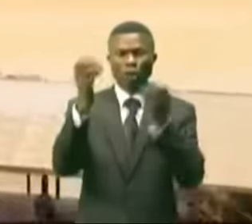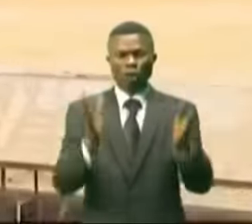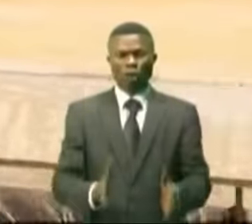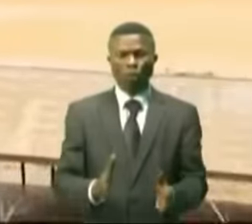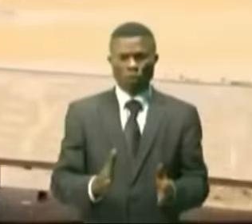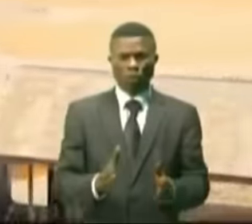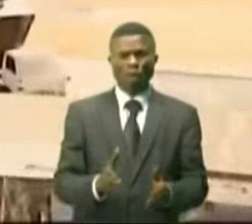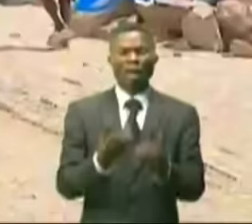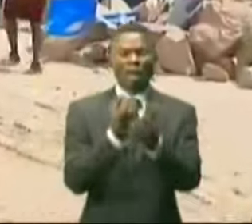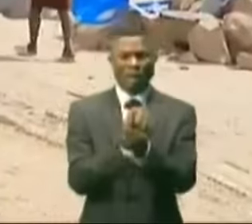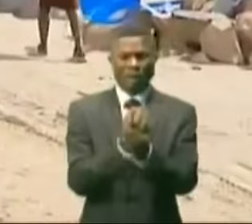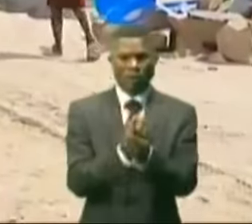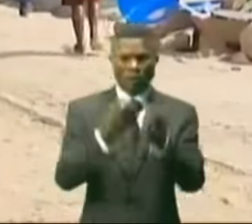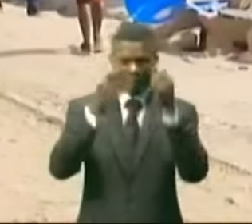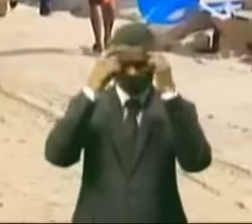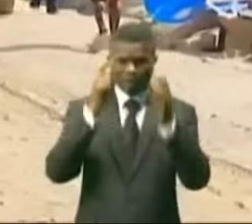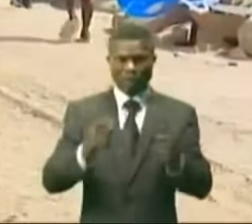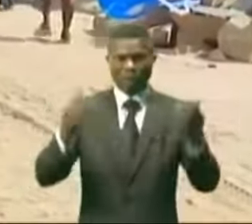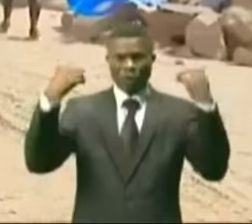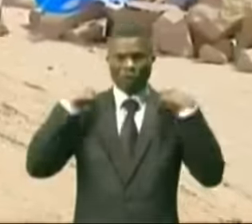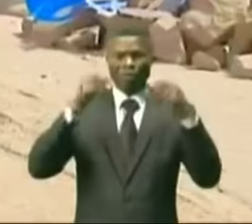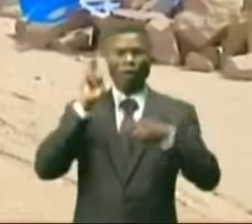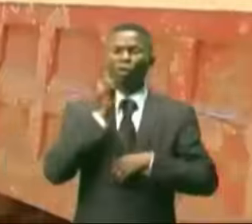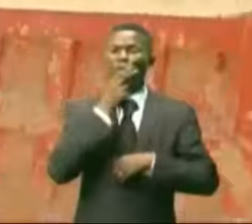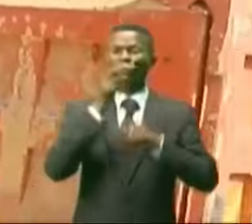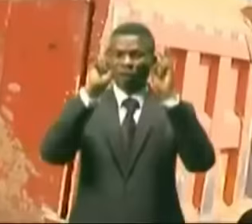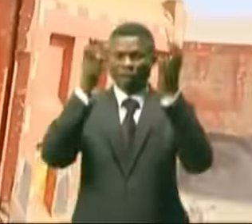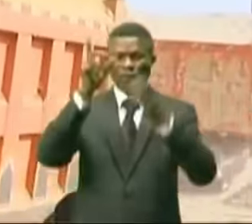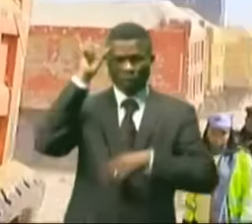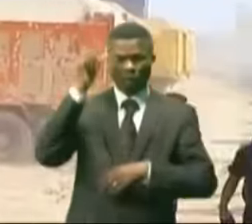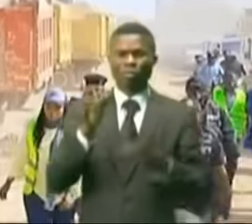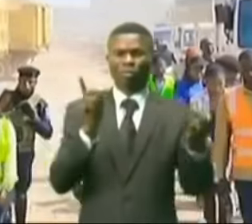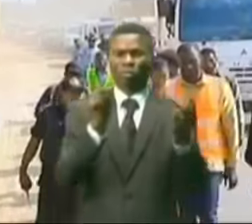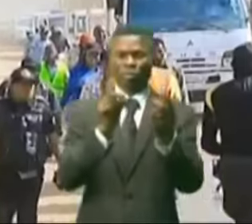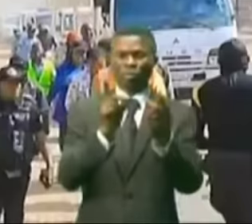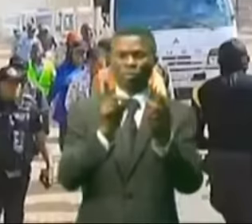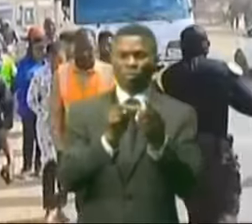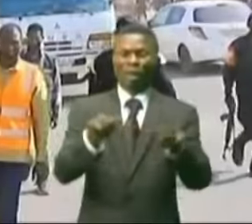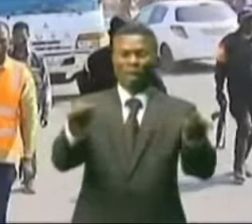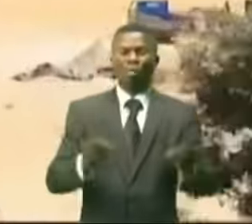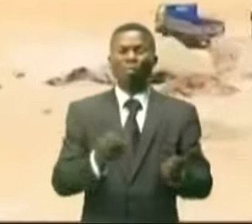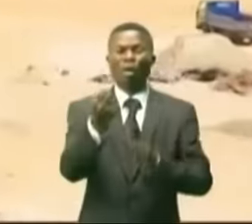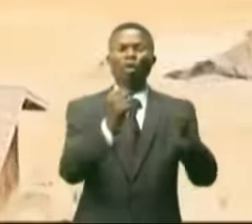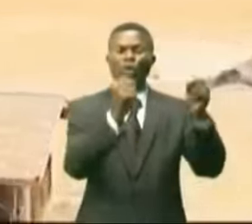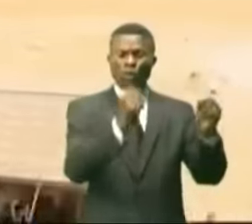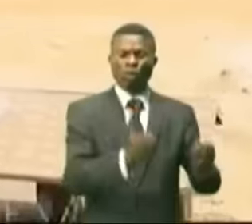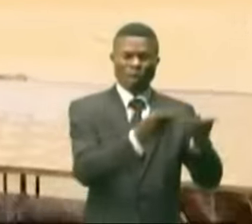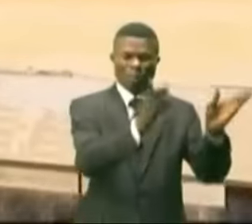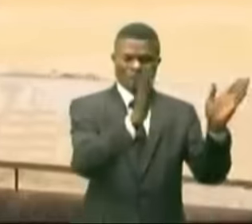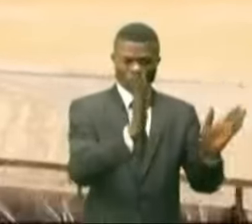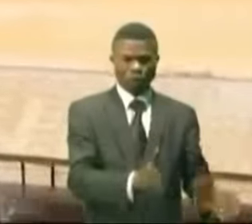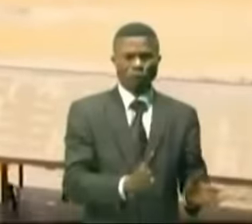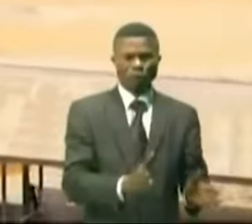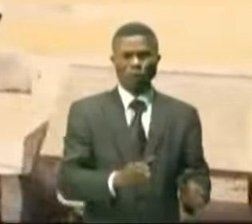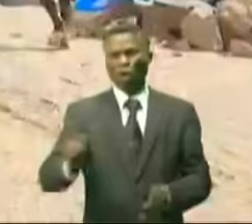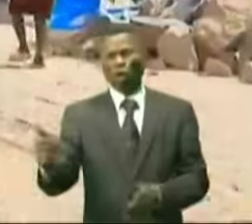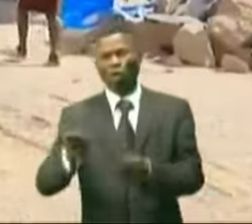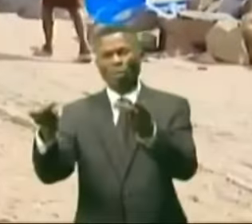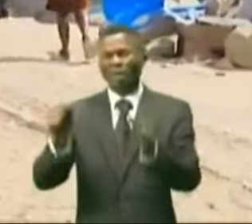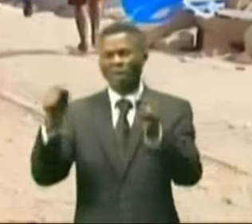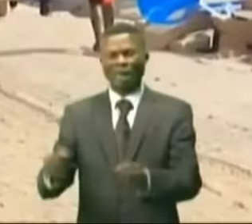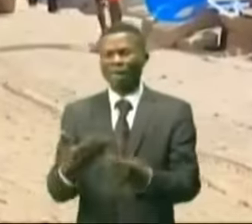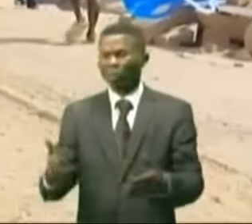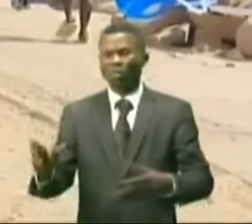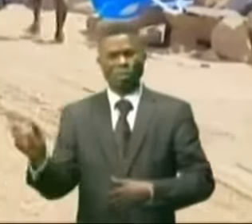à respecter la décision de l'hôtel de ville, celle de rejoindre le parking officiellement établi. Au-delà du